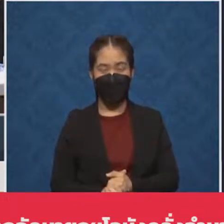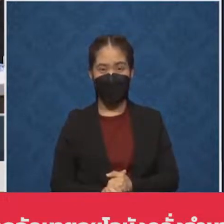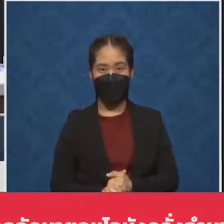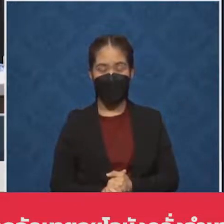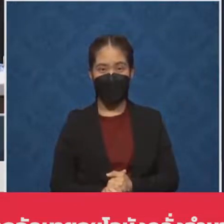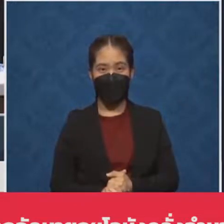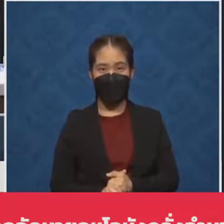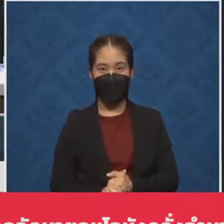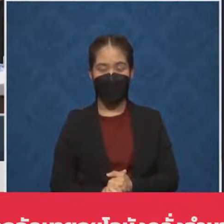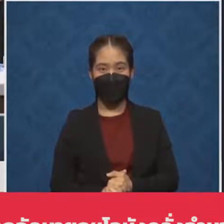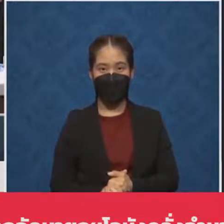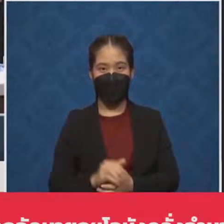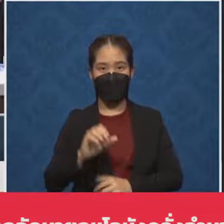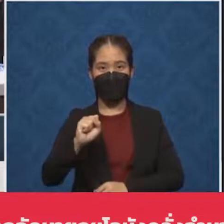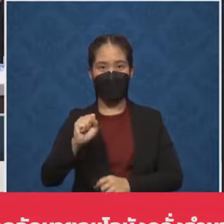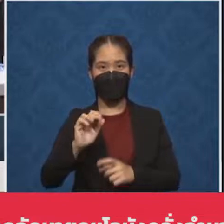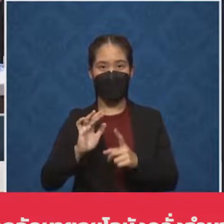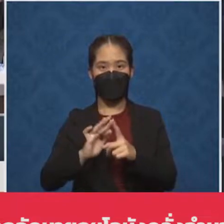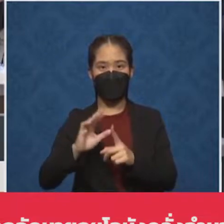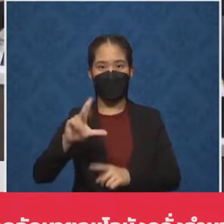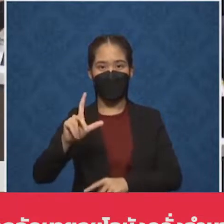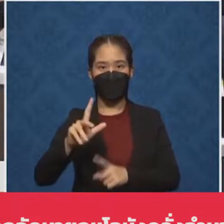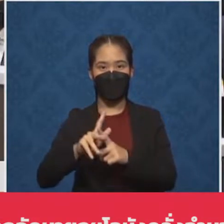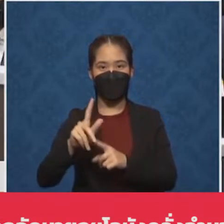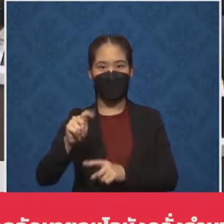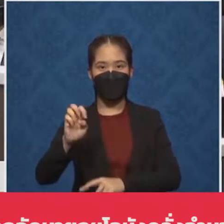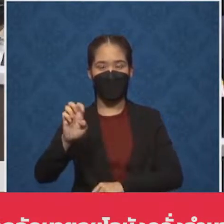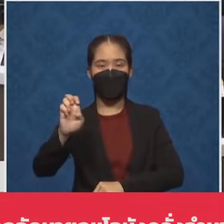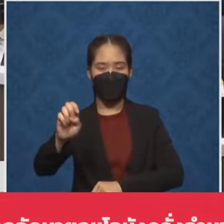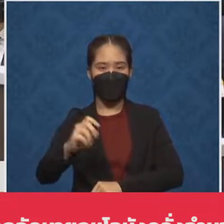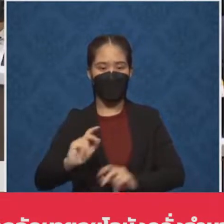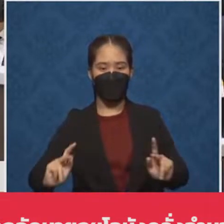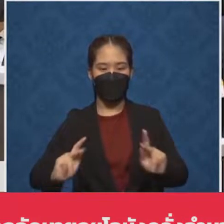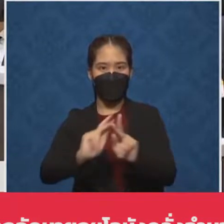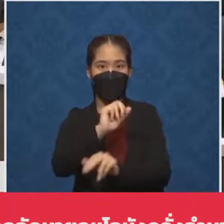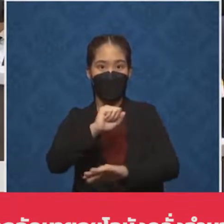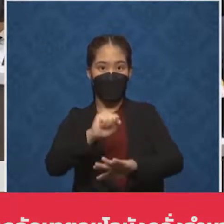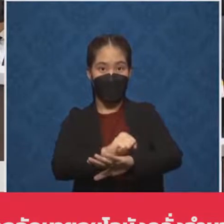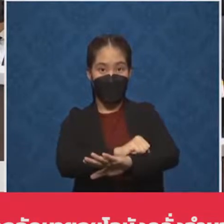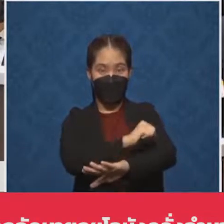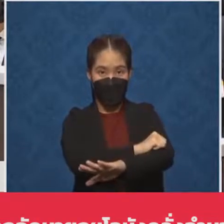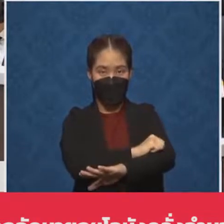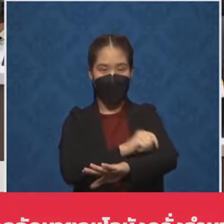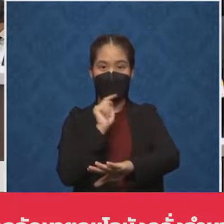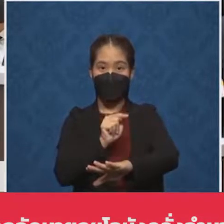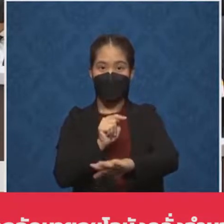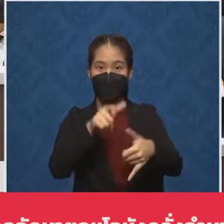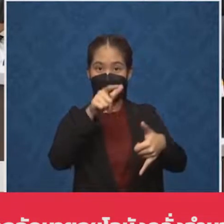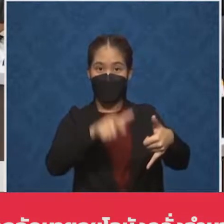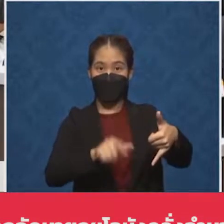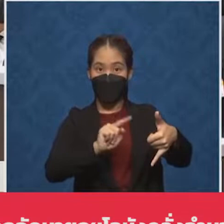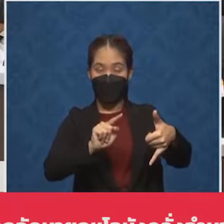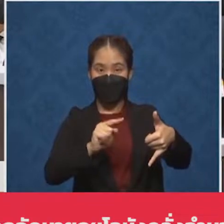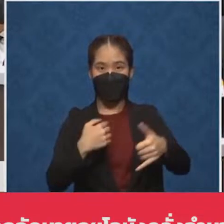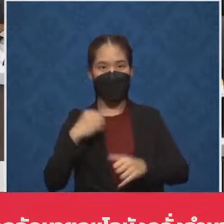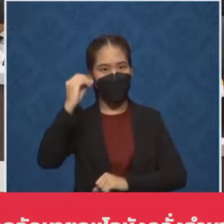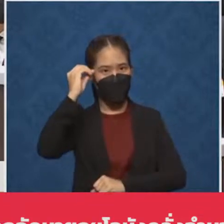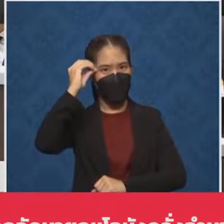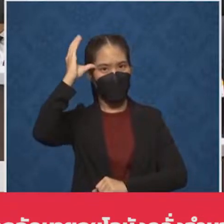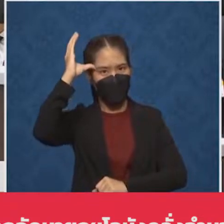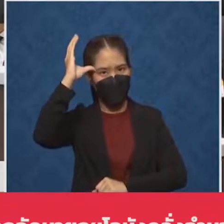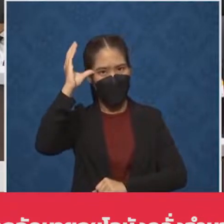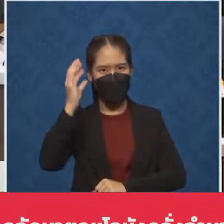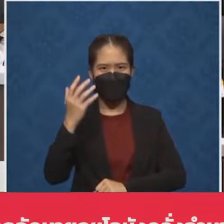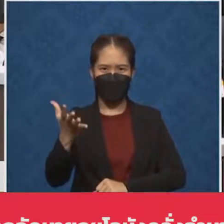หรือความหวังของลูกหลานแต่คือสิ่งไร้ค่าความหมายและความทรงจำของคนรุ่นต่อไปตนและพรรคฝ่ายค้านเห็นว่าไม่